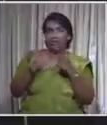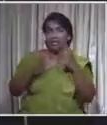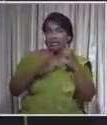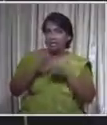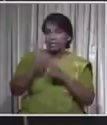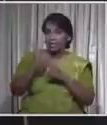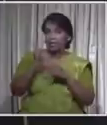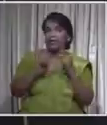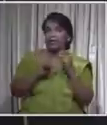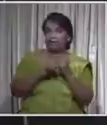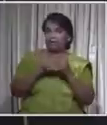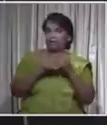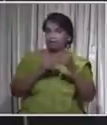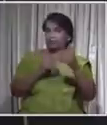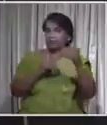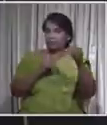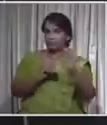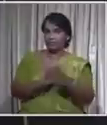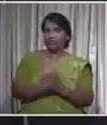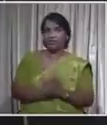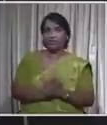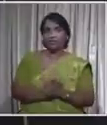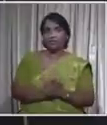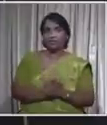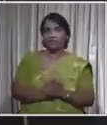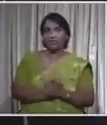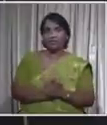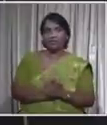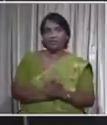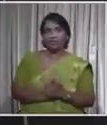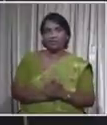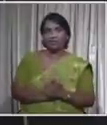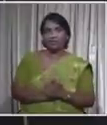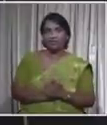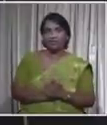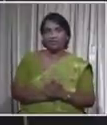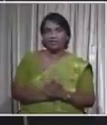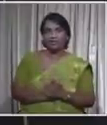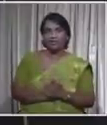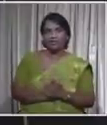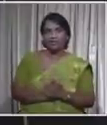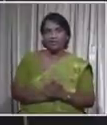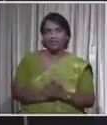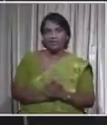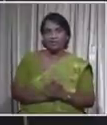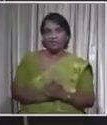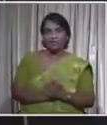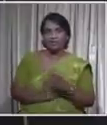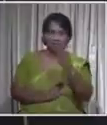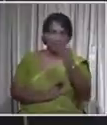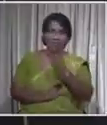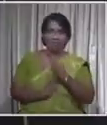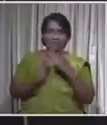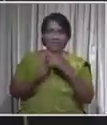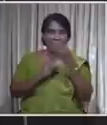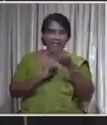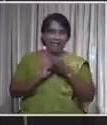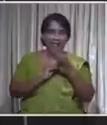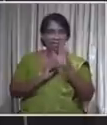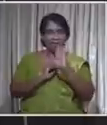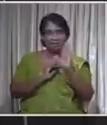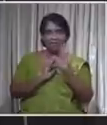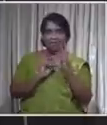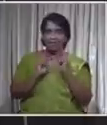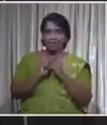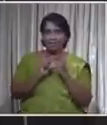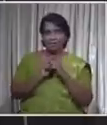එක ඉස්සරහට යනවා බොහොම ඉතින් ඒක නිසා මම තමුන්නාන්සේ බොහොම ස්තුතියි මේ තමුන්නාන්සේ මායි දෙන්නා ගෙවල් එක ළඟනේ තියෙන්නේ ඉතින් ඔක